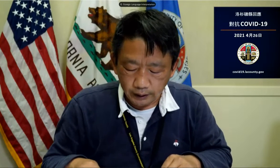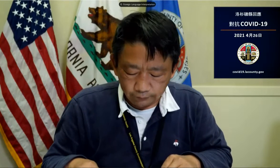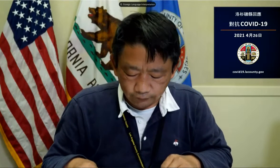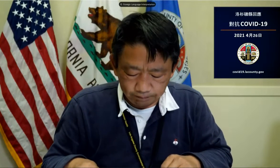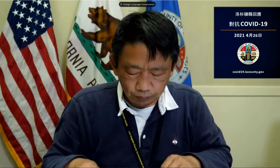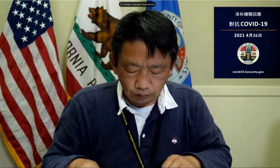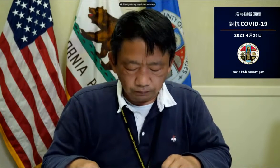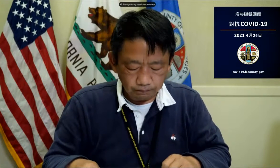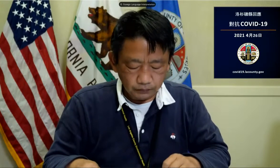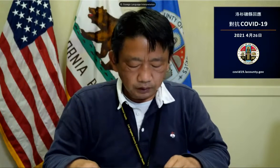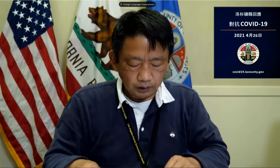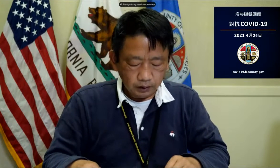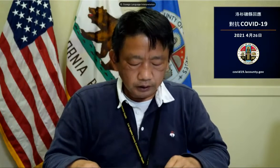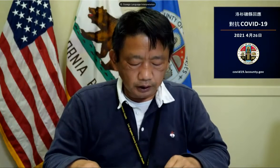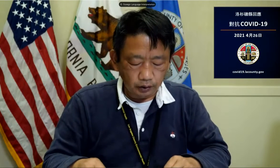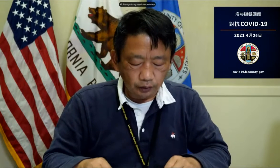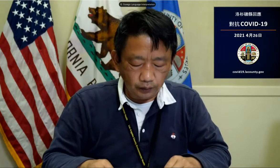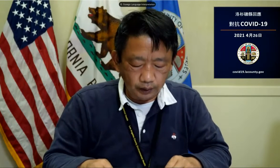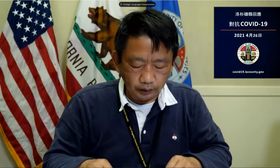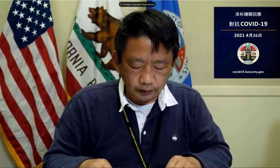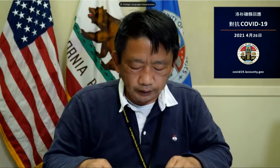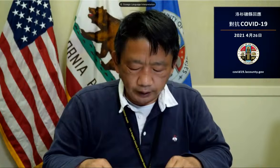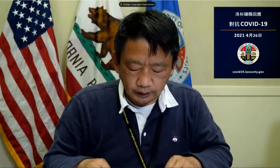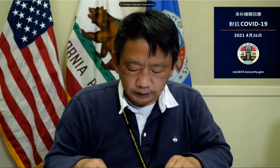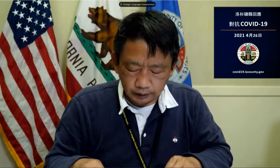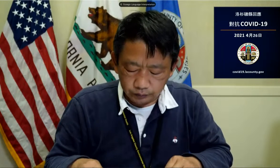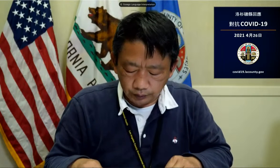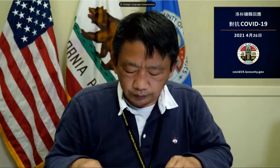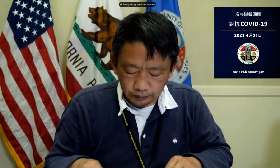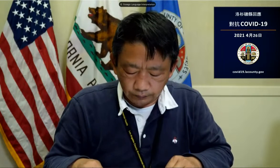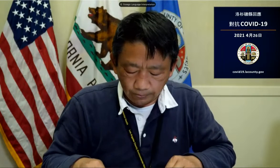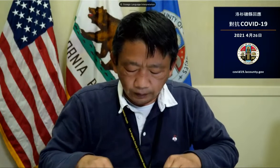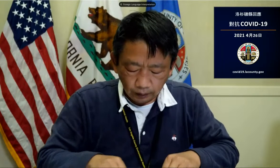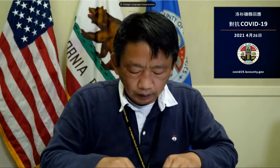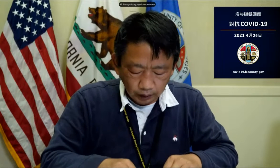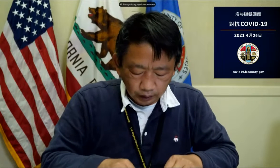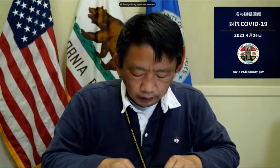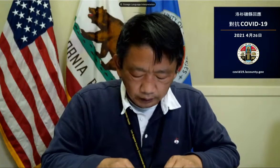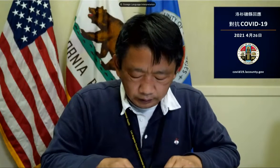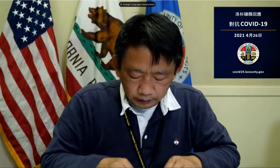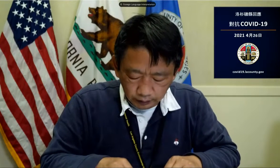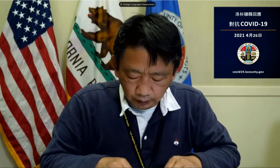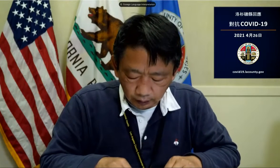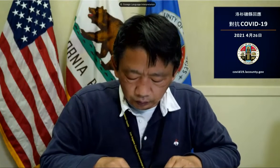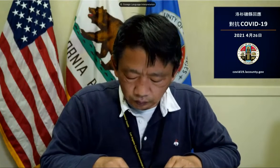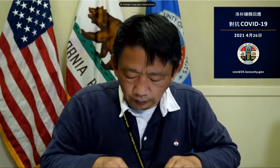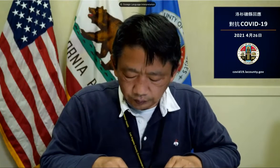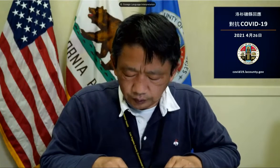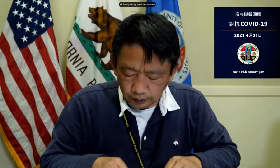的年龄分布，随着越来越多的年长者的住院